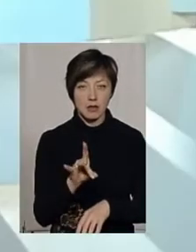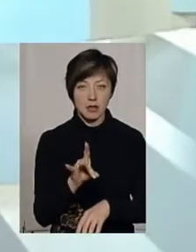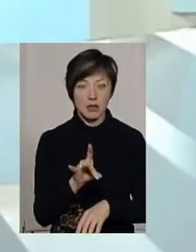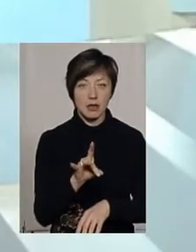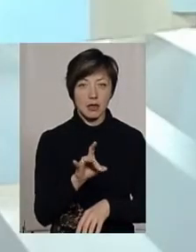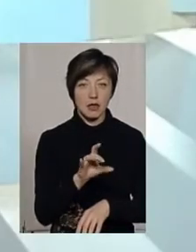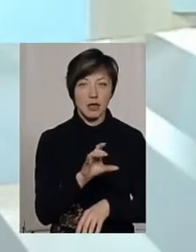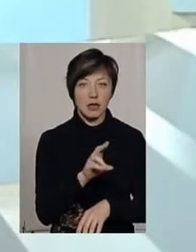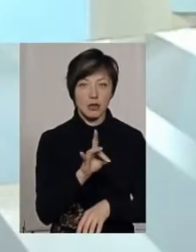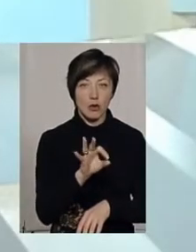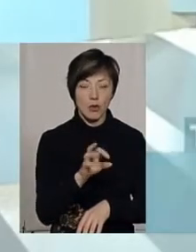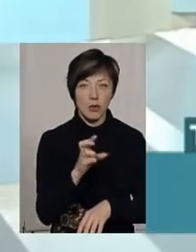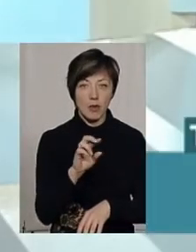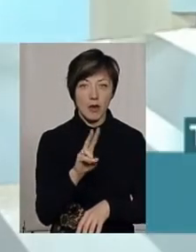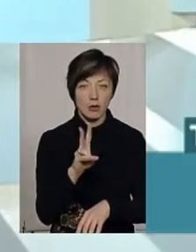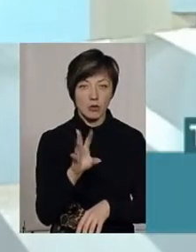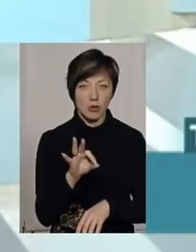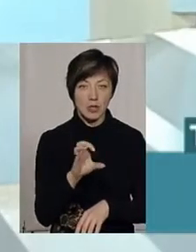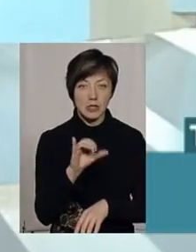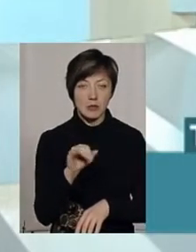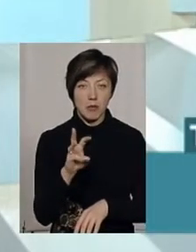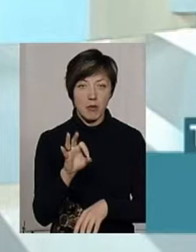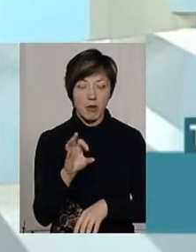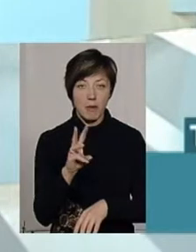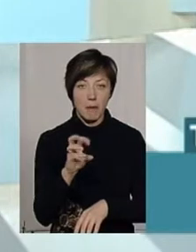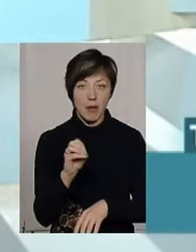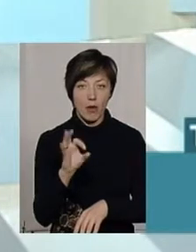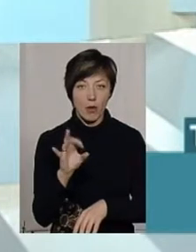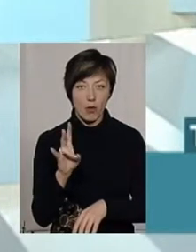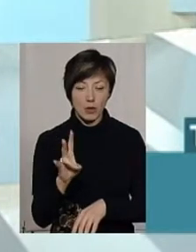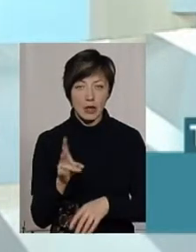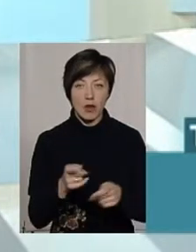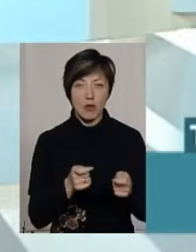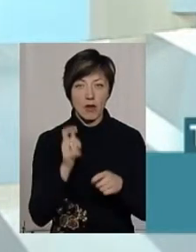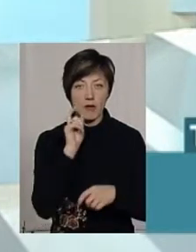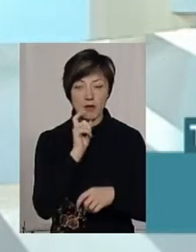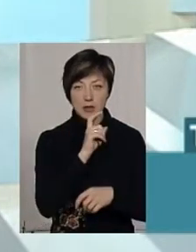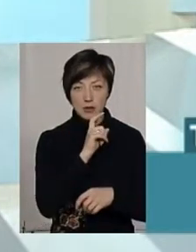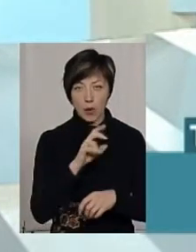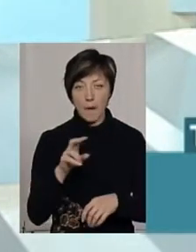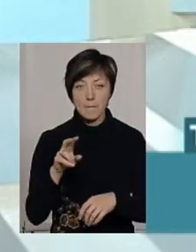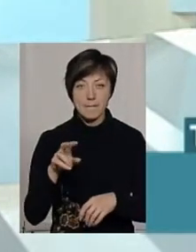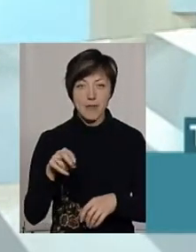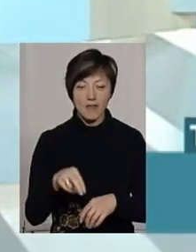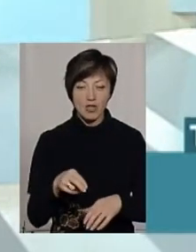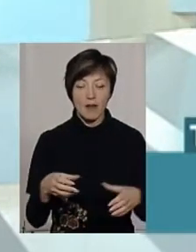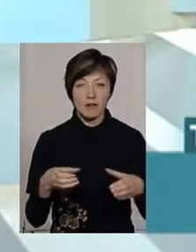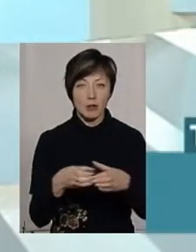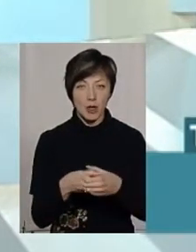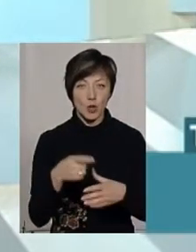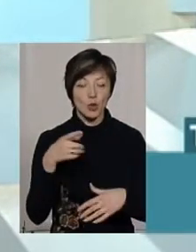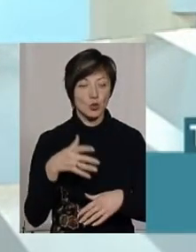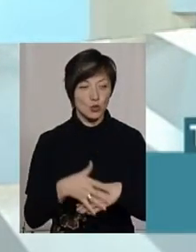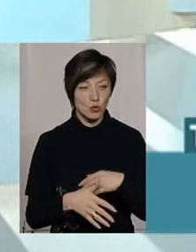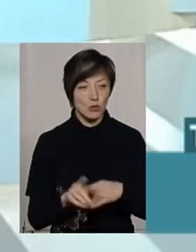митрополит Сімеон, який керував Вінницькою і Братславською єпархією православною. Зрозуміло,